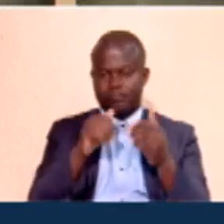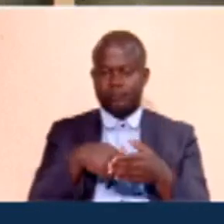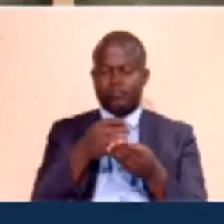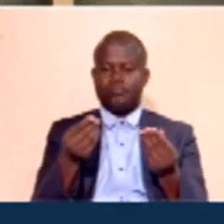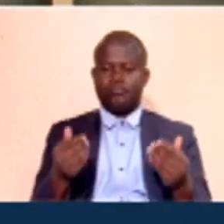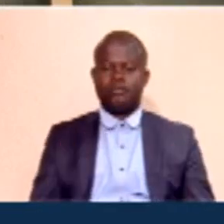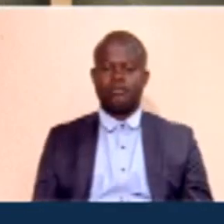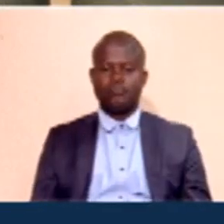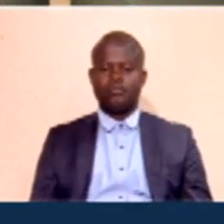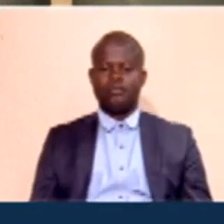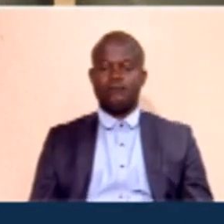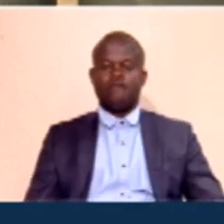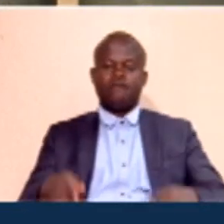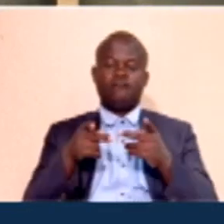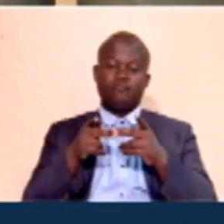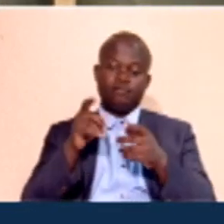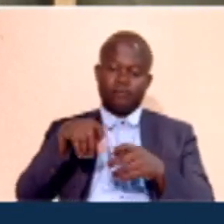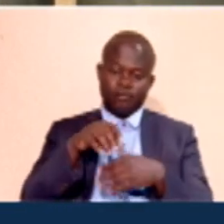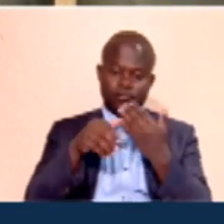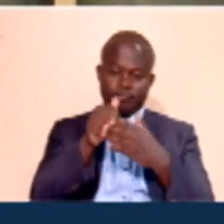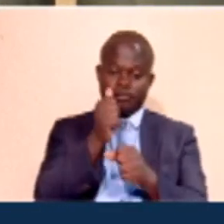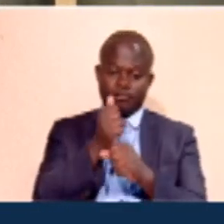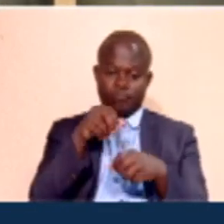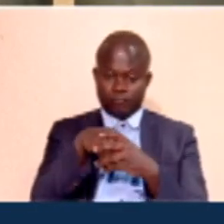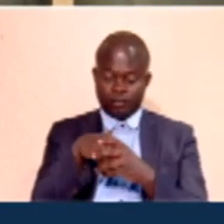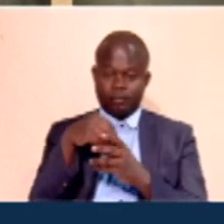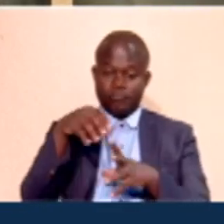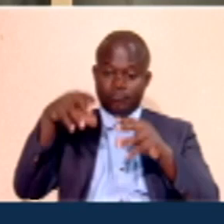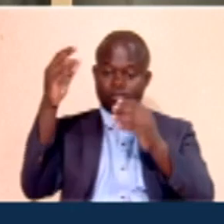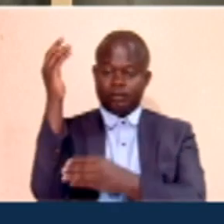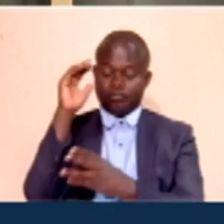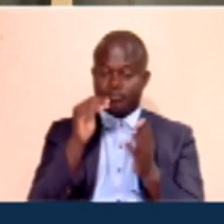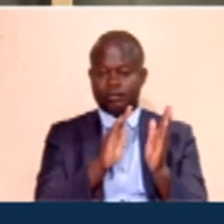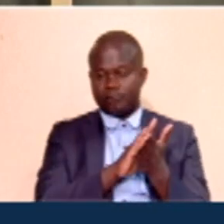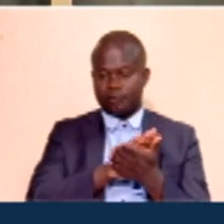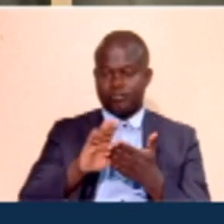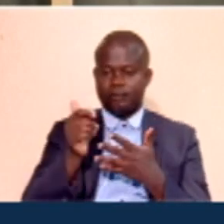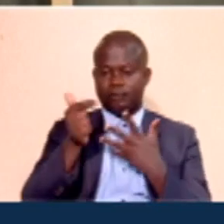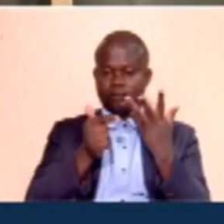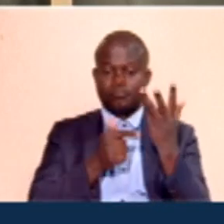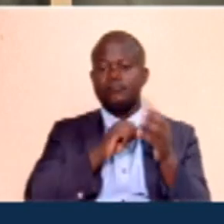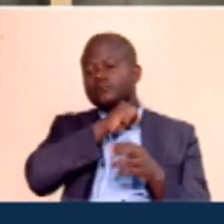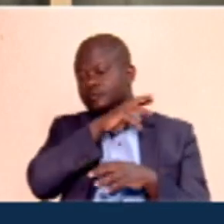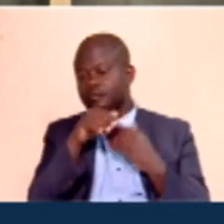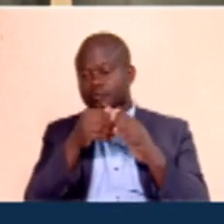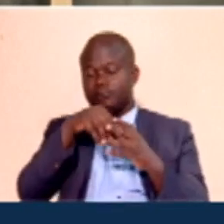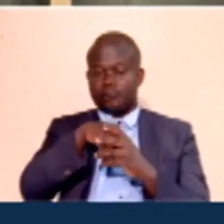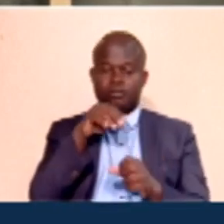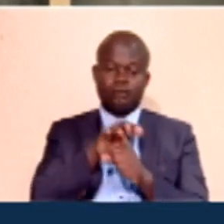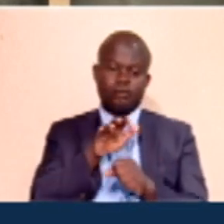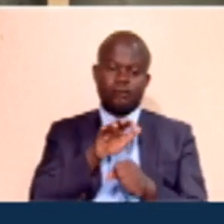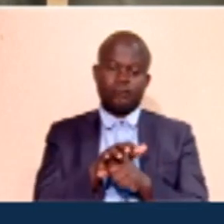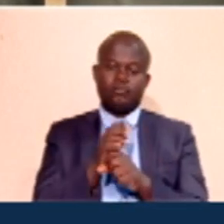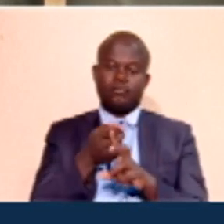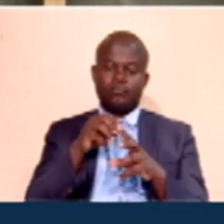byazangizaga. Inzuri ziba zikeneye ko zikorerwa bush clearing. Niyo mpamvu biriya bintu biriya bisigazwa birimo cyane cyane aya makara